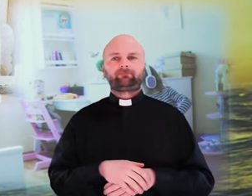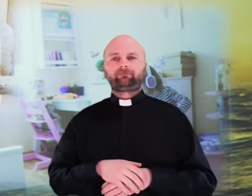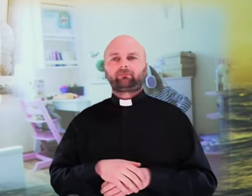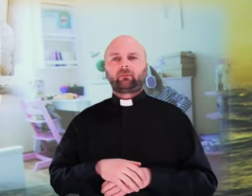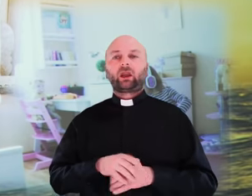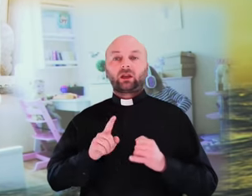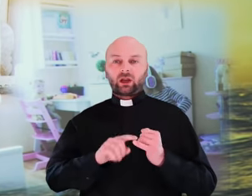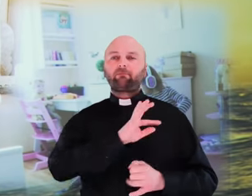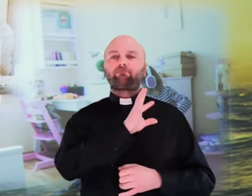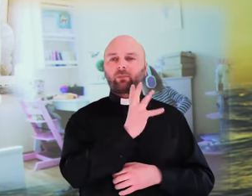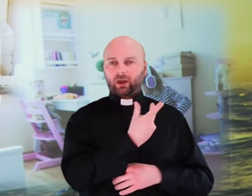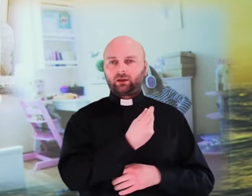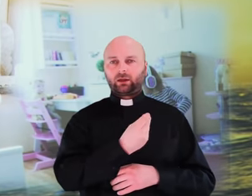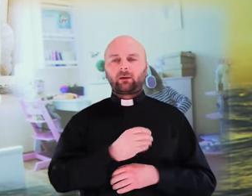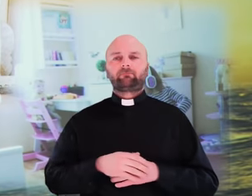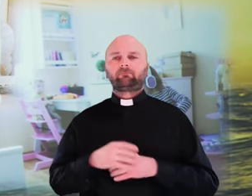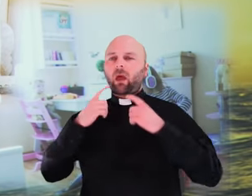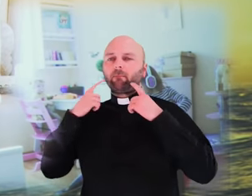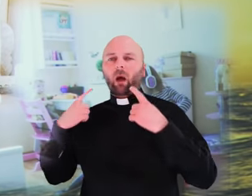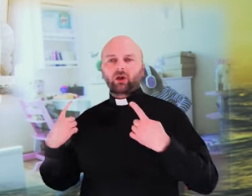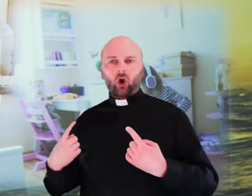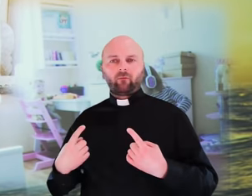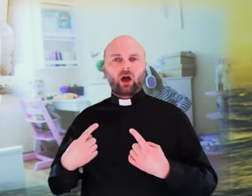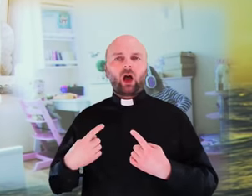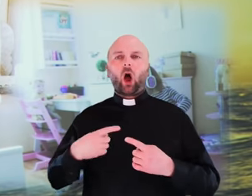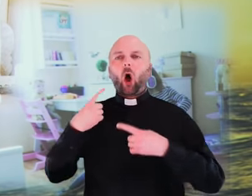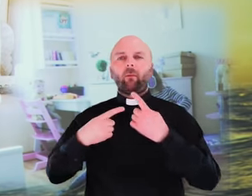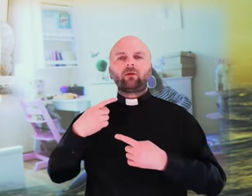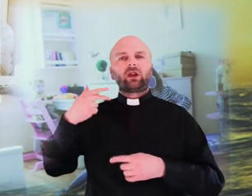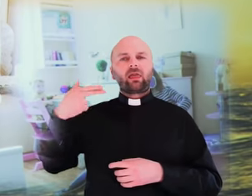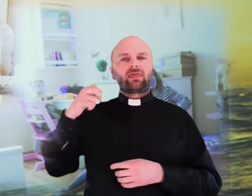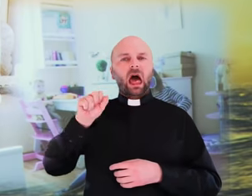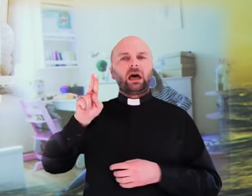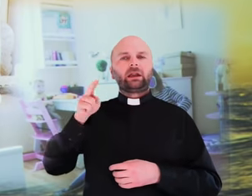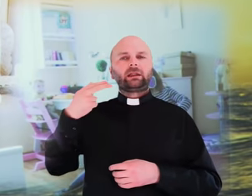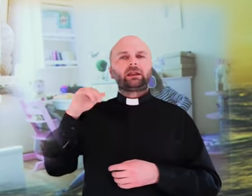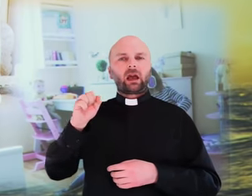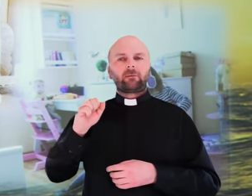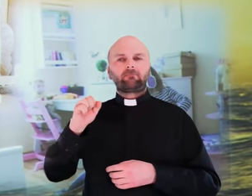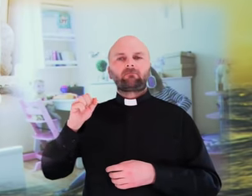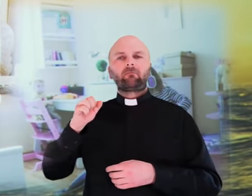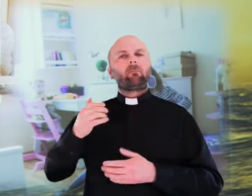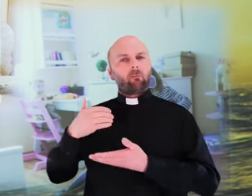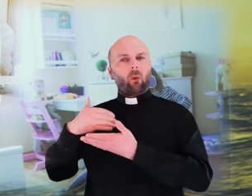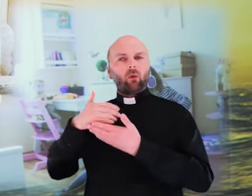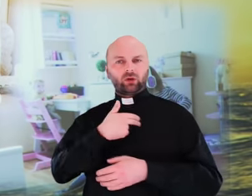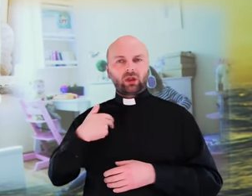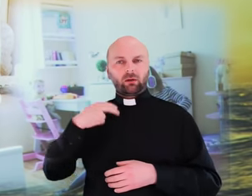jeszcze piękniejsze. Bajkowa powieść pomoże nam zrozumieć to, co wśród nas dzieje się